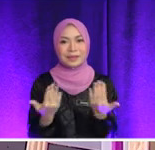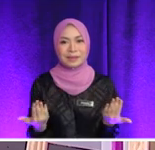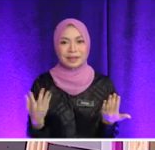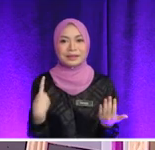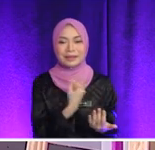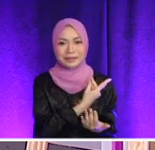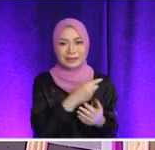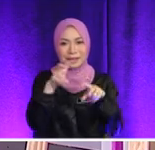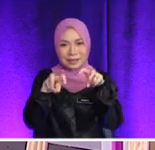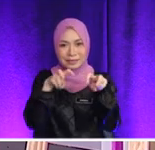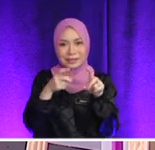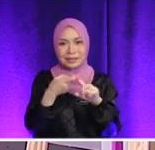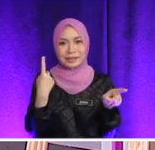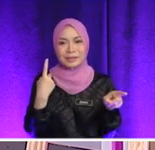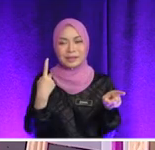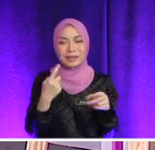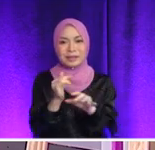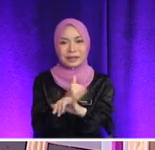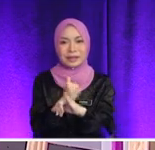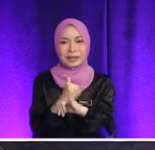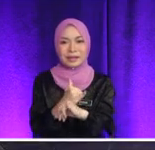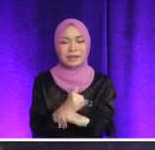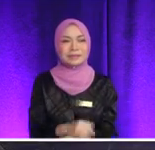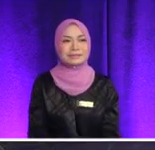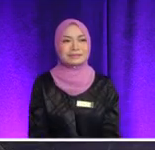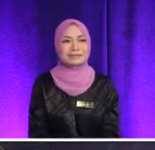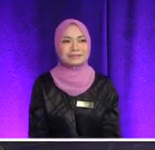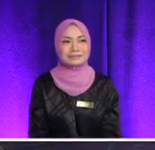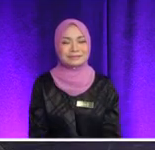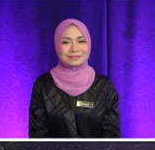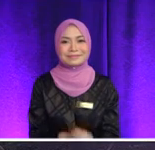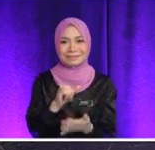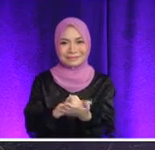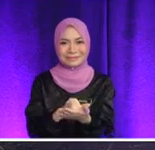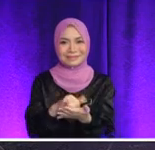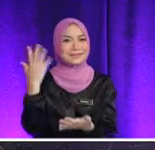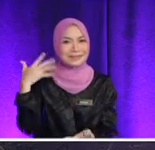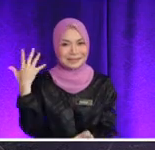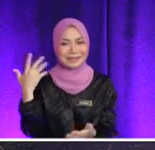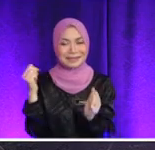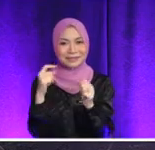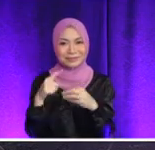hasil karya pengkari kita sekarang